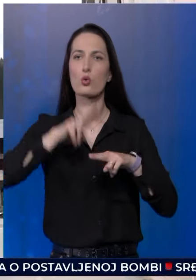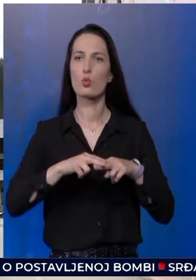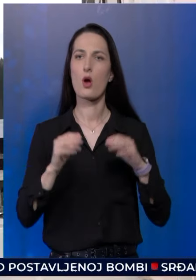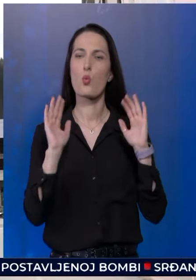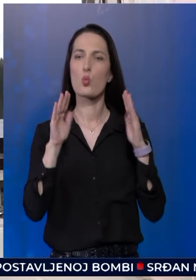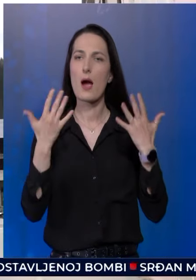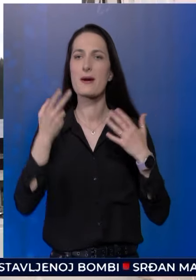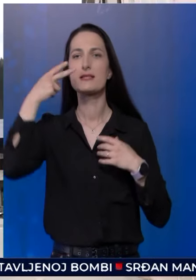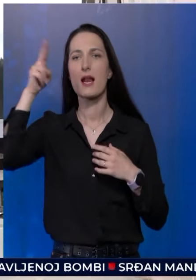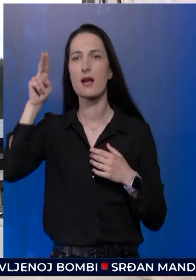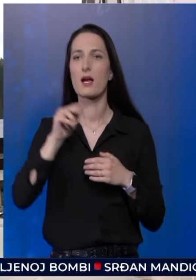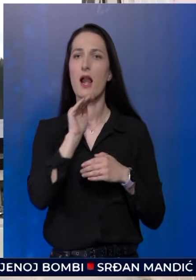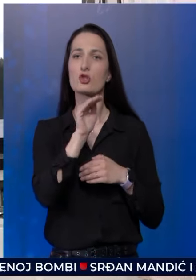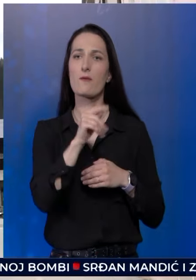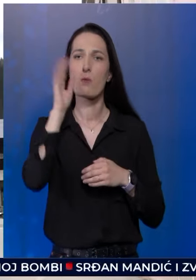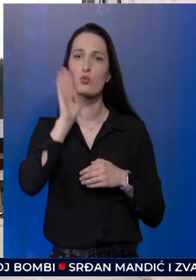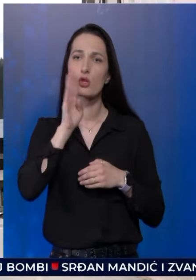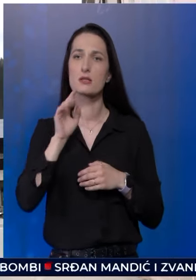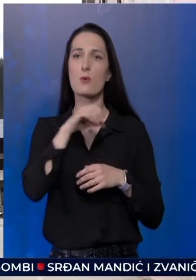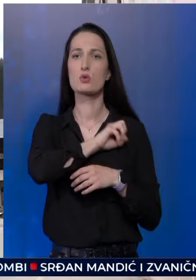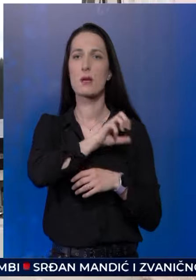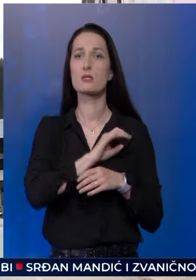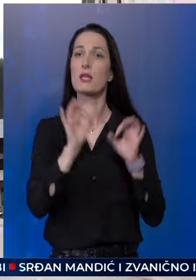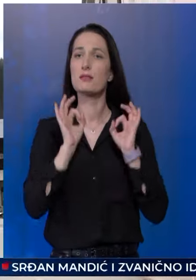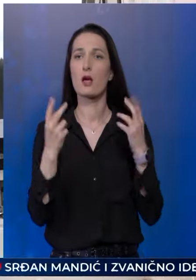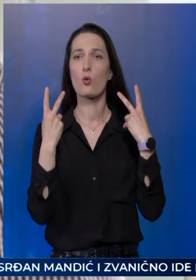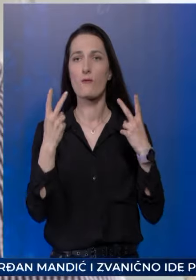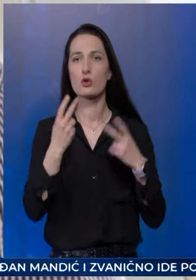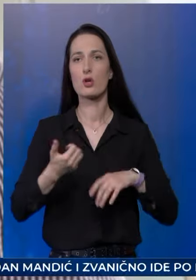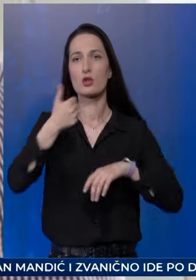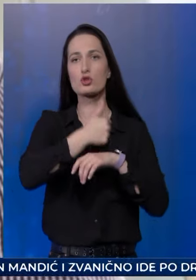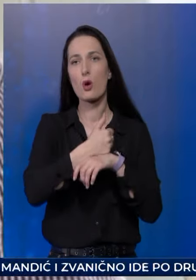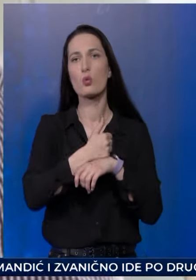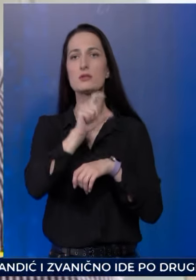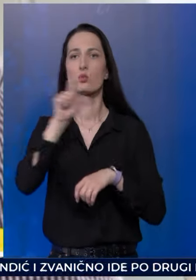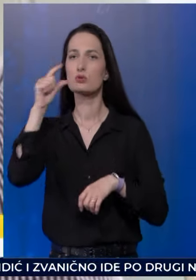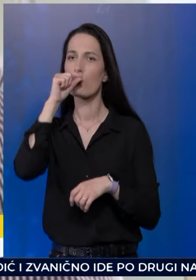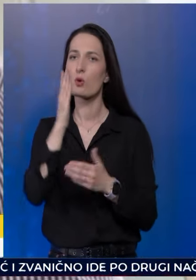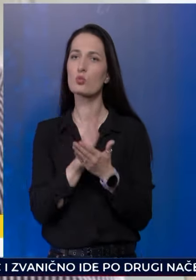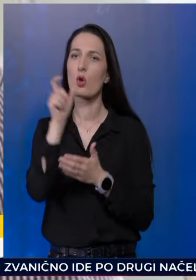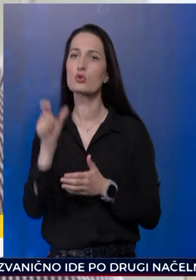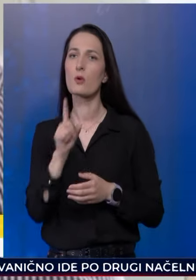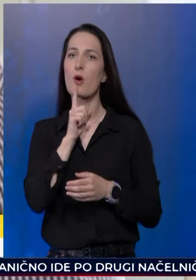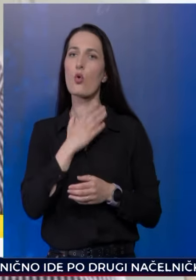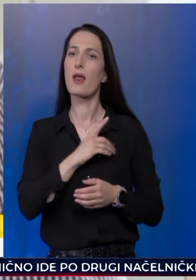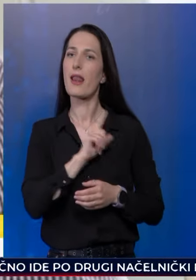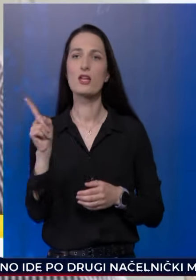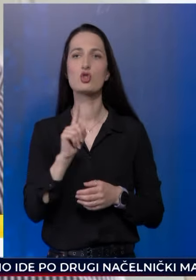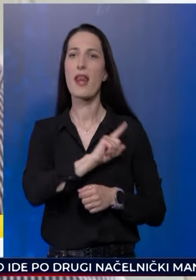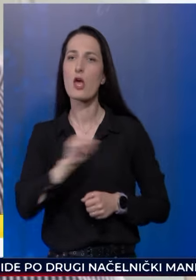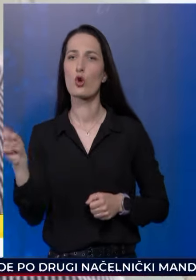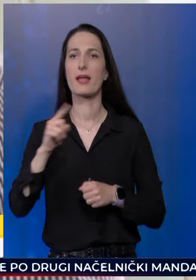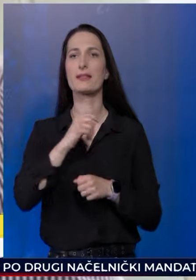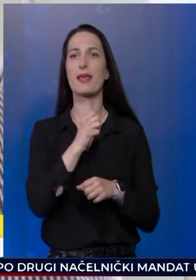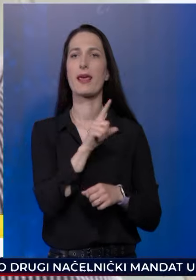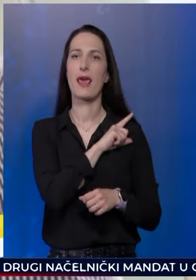bude osoba koja neće negirati genocid i koja poštuje sve presude. Nažalost, mi se uvijek bavimo posljedicama, nikada